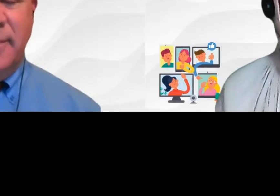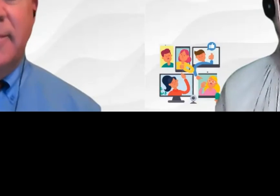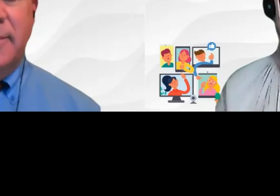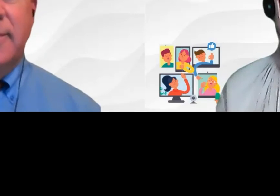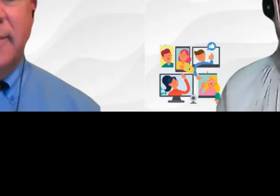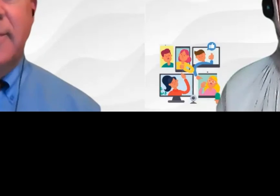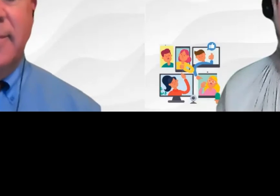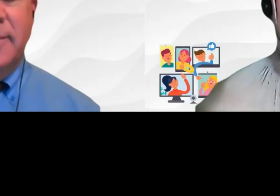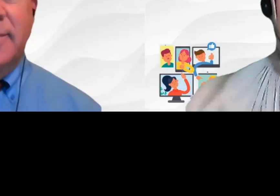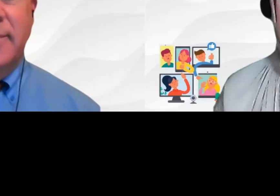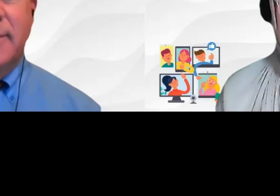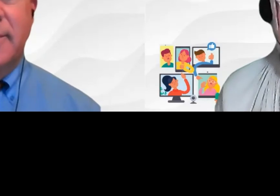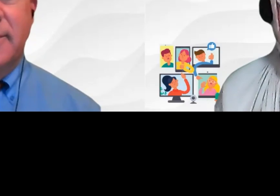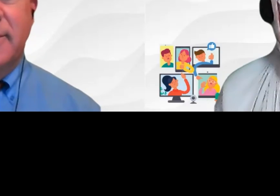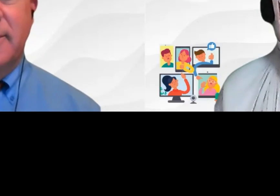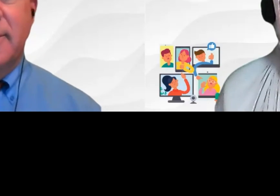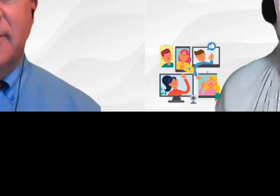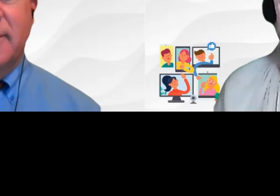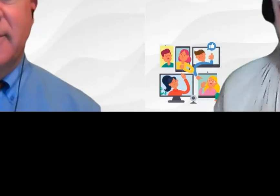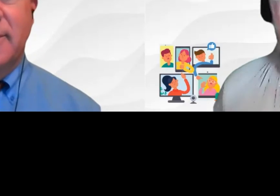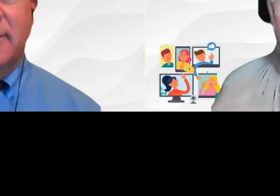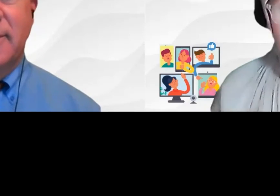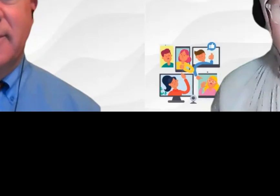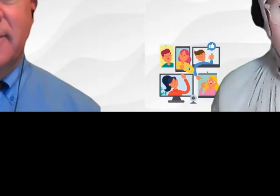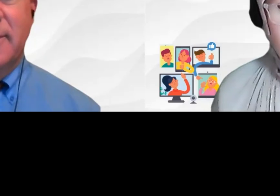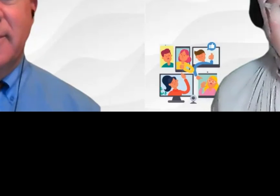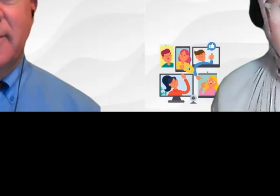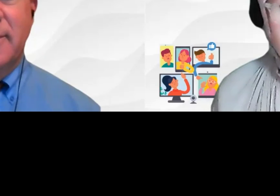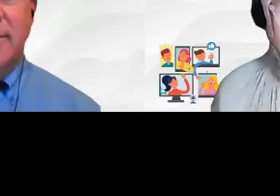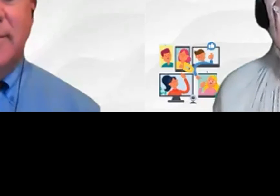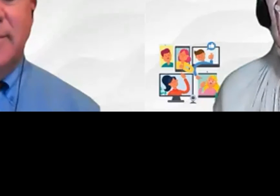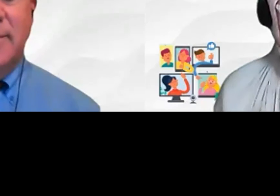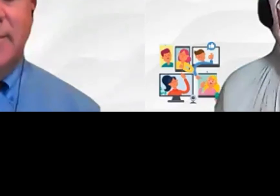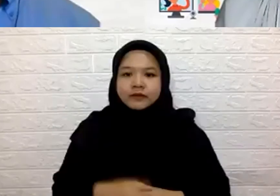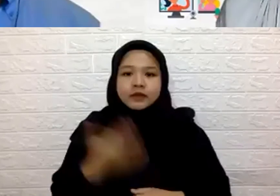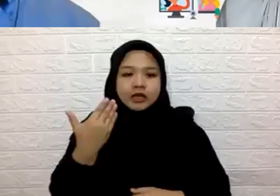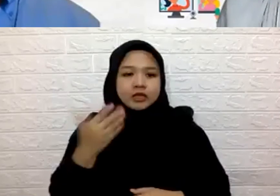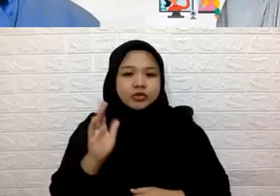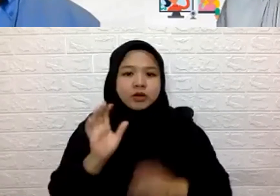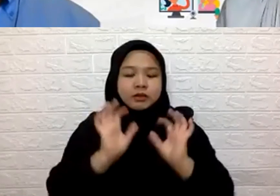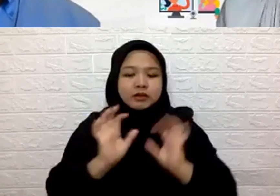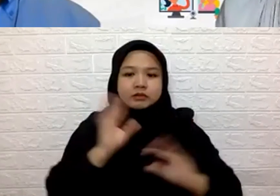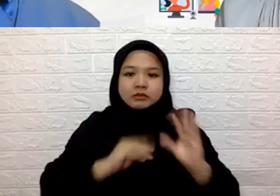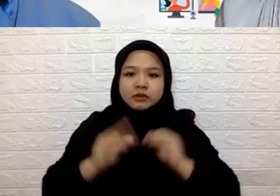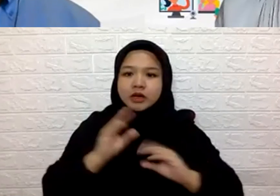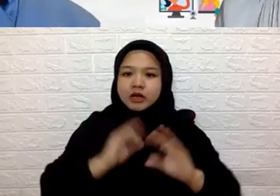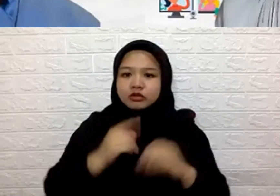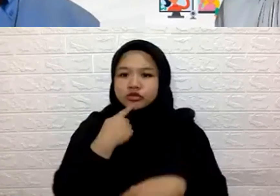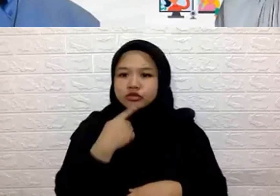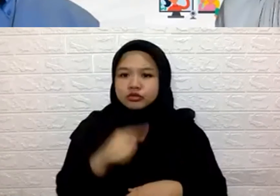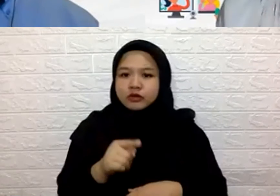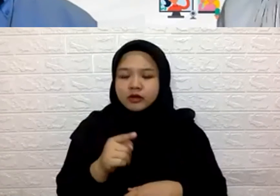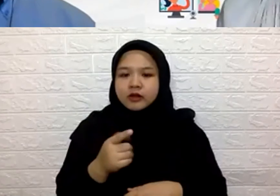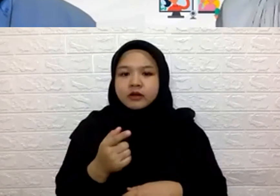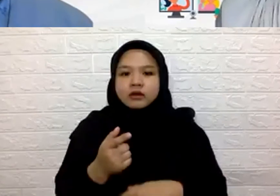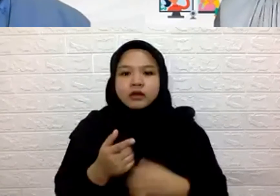ke masalah etika gitu ya. Ada banyak hal yang tadi di-raise oleh Profesor Rimmer mengenai misalnya